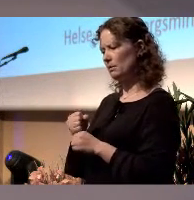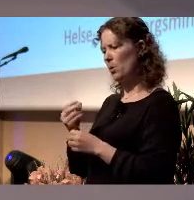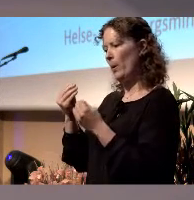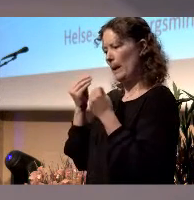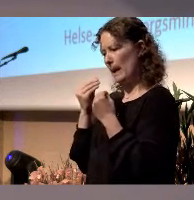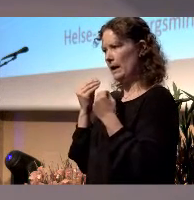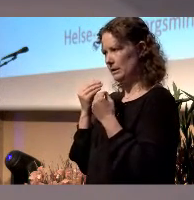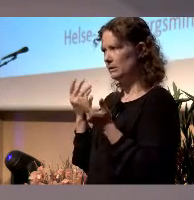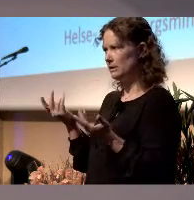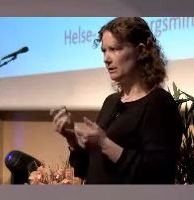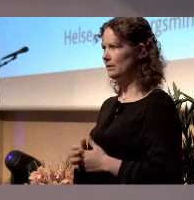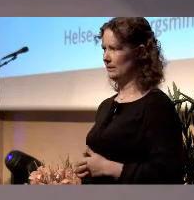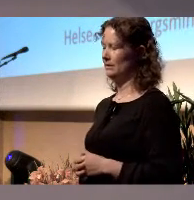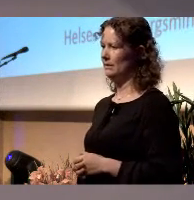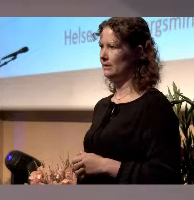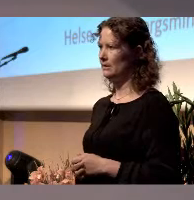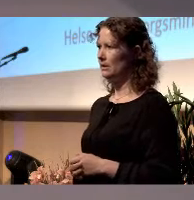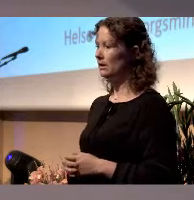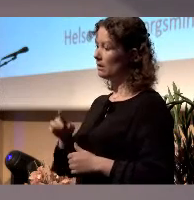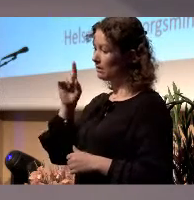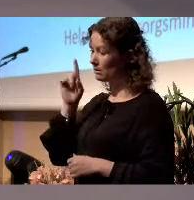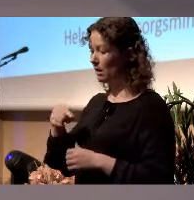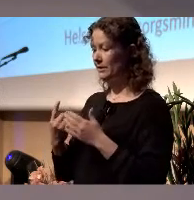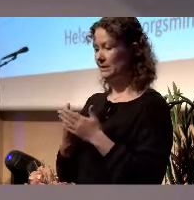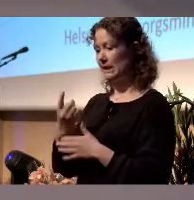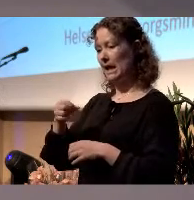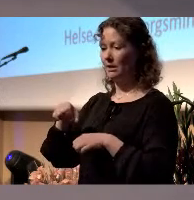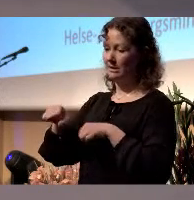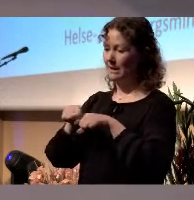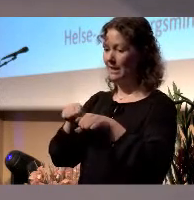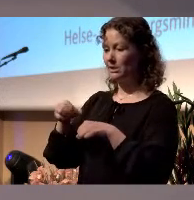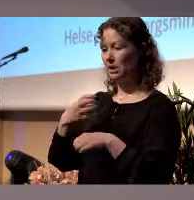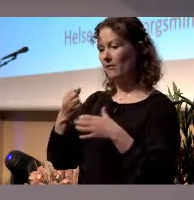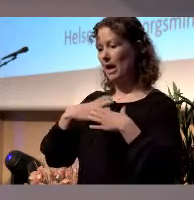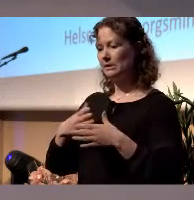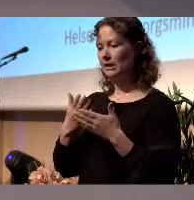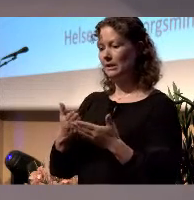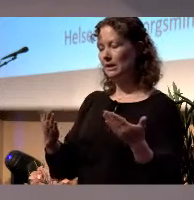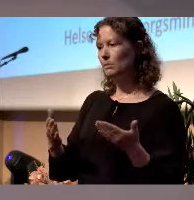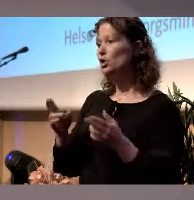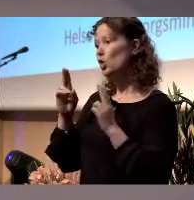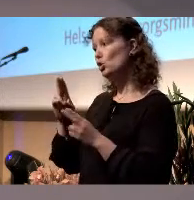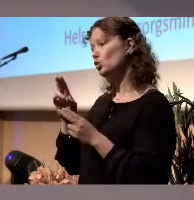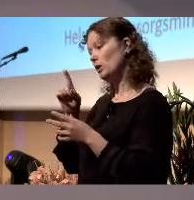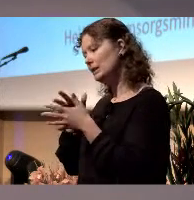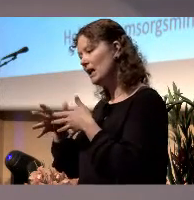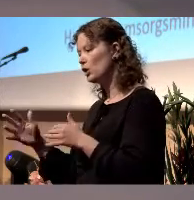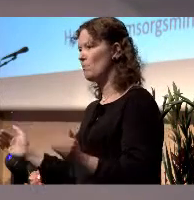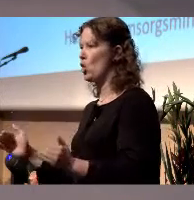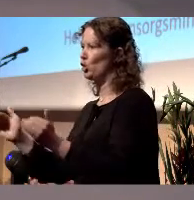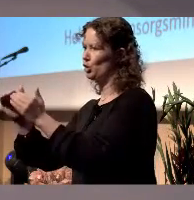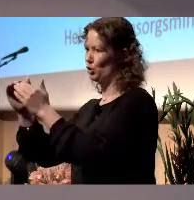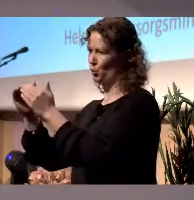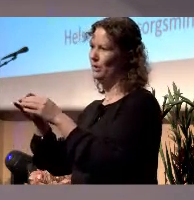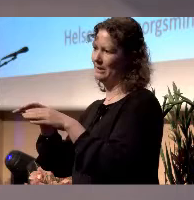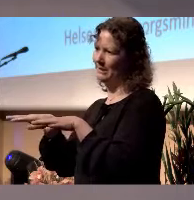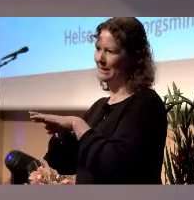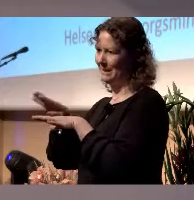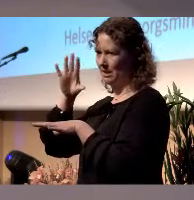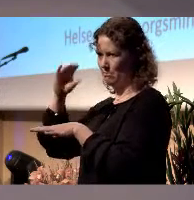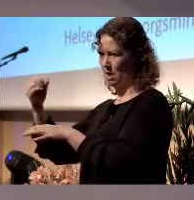læres. Det kan både skje i regi av helsetjenesten, men ikke minst også gjennom organisasjonene sitt